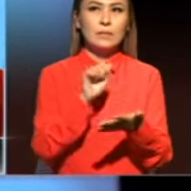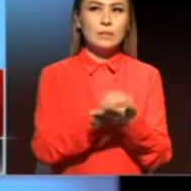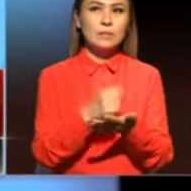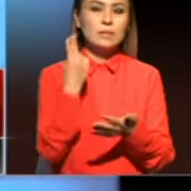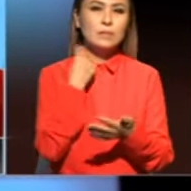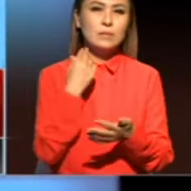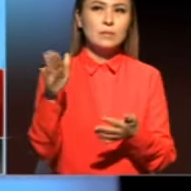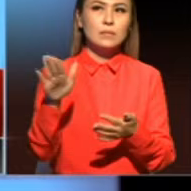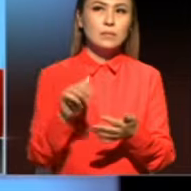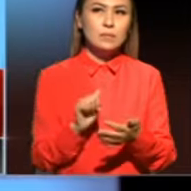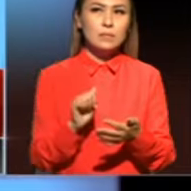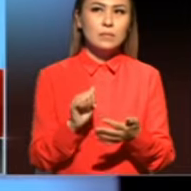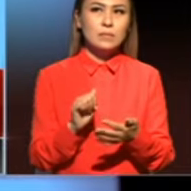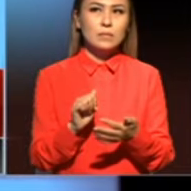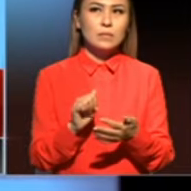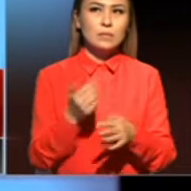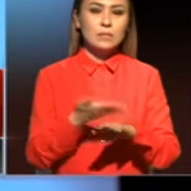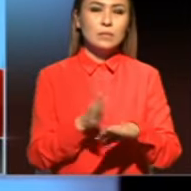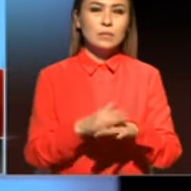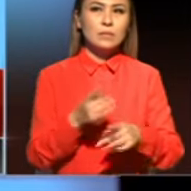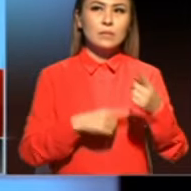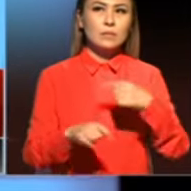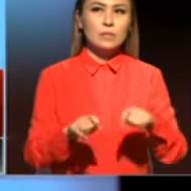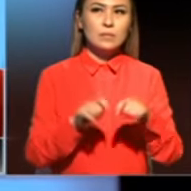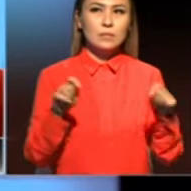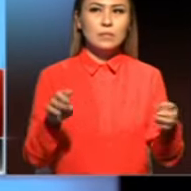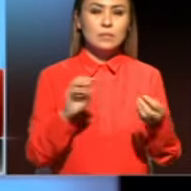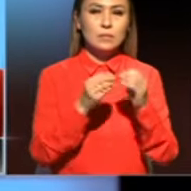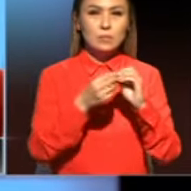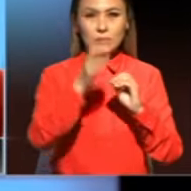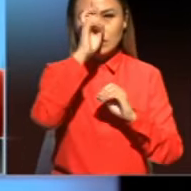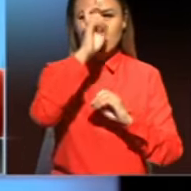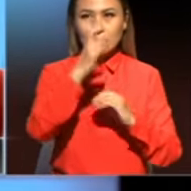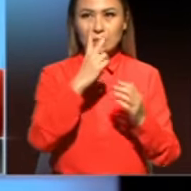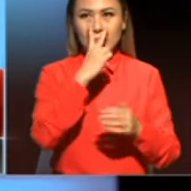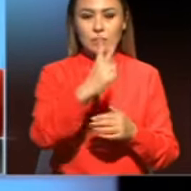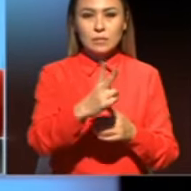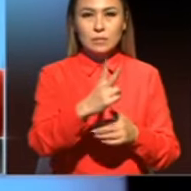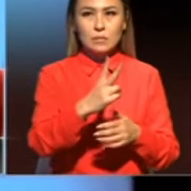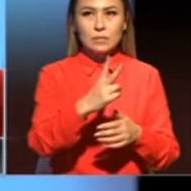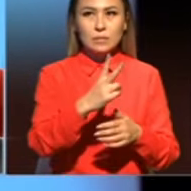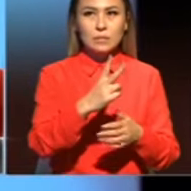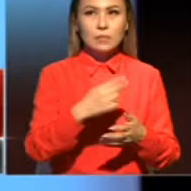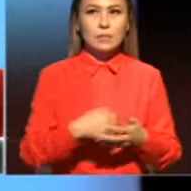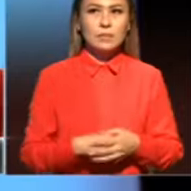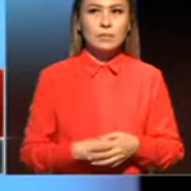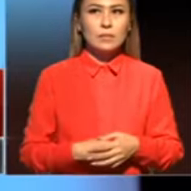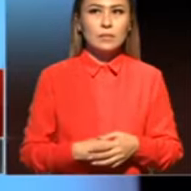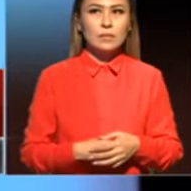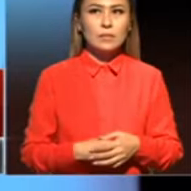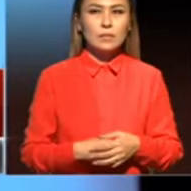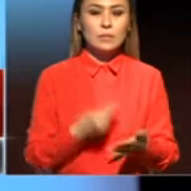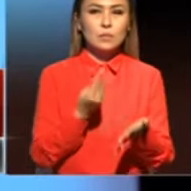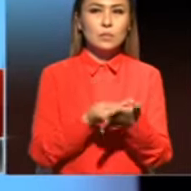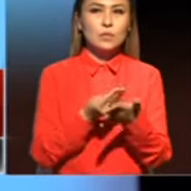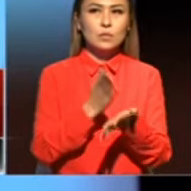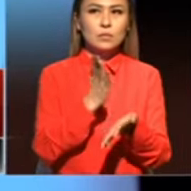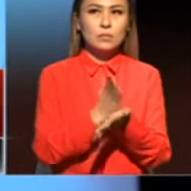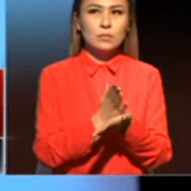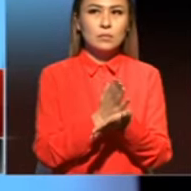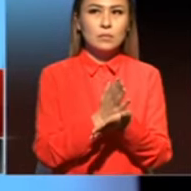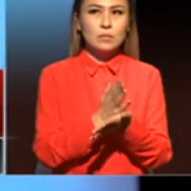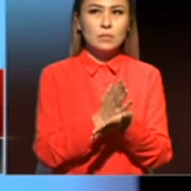алады. Бұл кезде қиындықтар қайда туады? Мәселе мемлекет үкіметті қарайтын болсақ, үкіметтің несінде мемлекеттік бюджет бар. Мемлекеттің